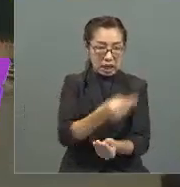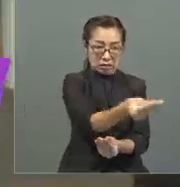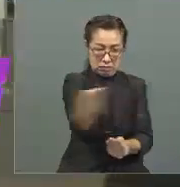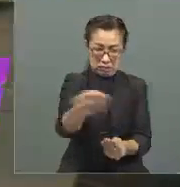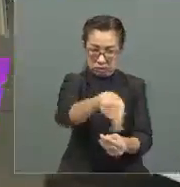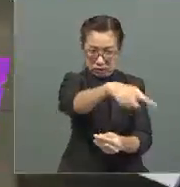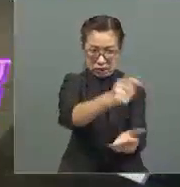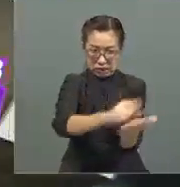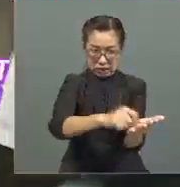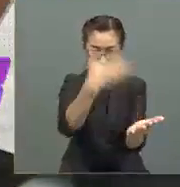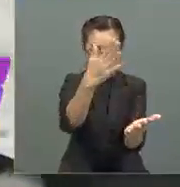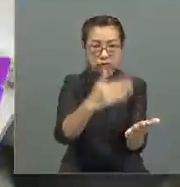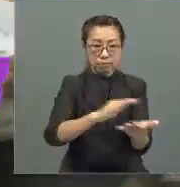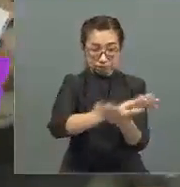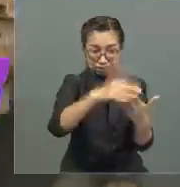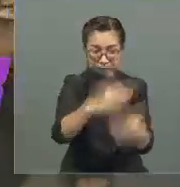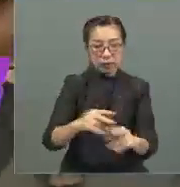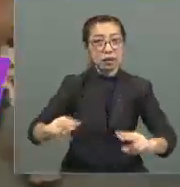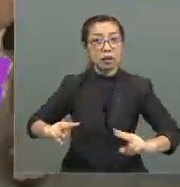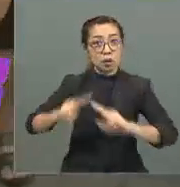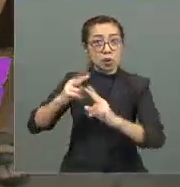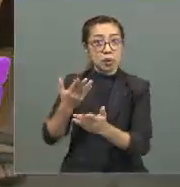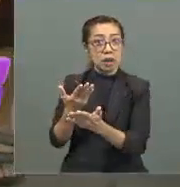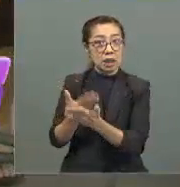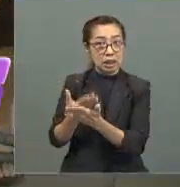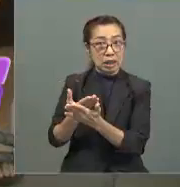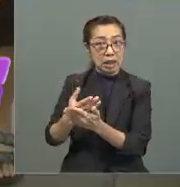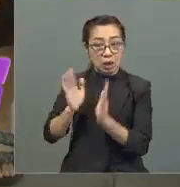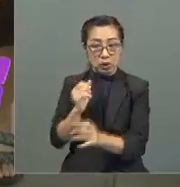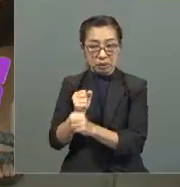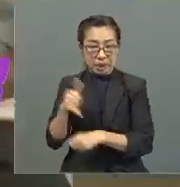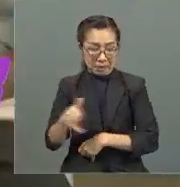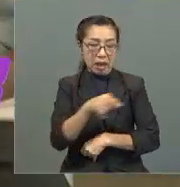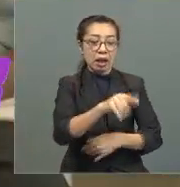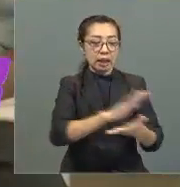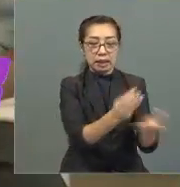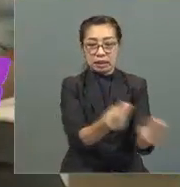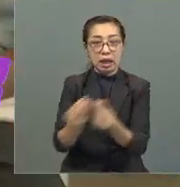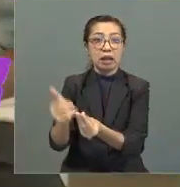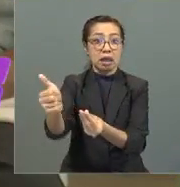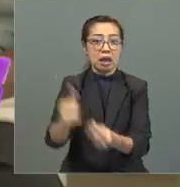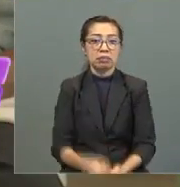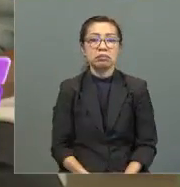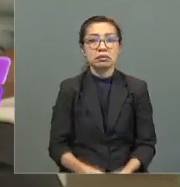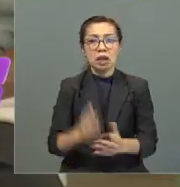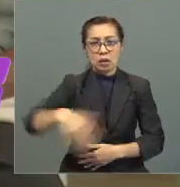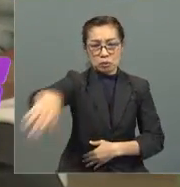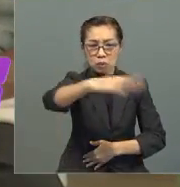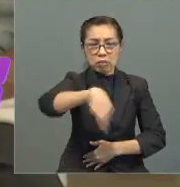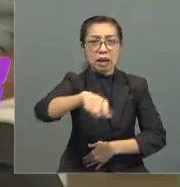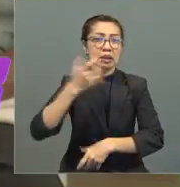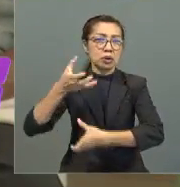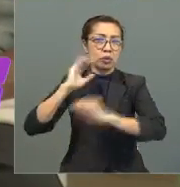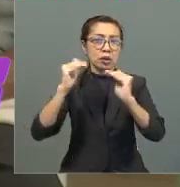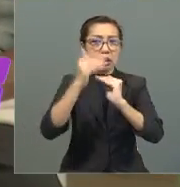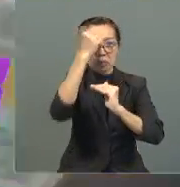ก่อนที่จะได้พบกับเจ้าหน้าที่ของกระทรวงการคลังที่มารับเรื่องแล้วก็ให้คำปรึกษาส่วนใหญ่พบว่าผู้ที่ไปยื่นทบทวนสิทธิ์มีปัญหา